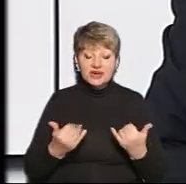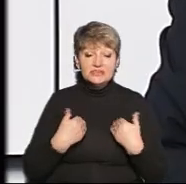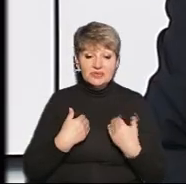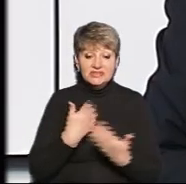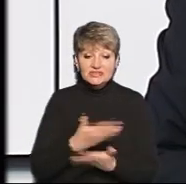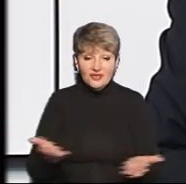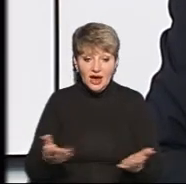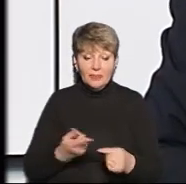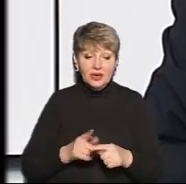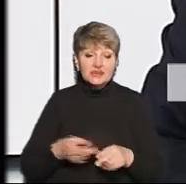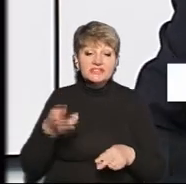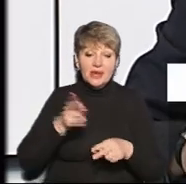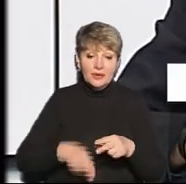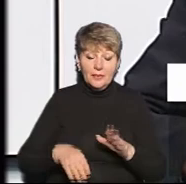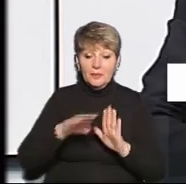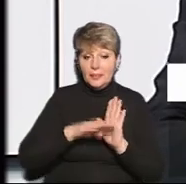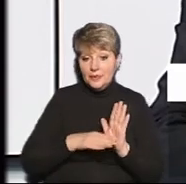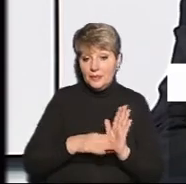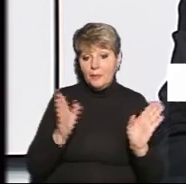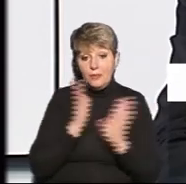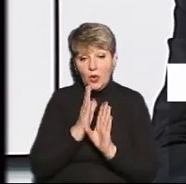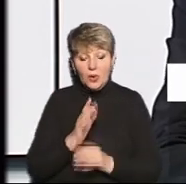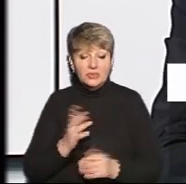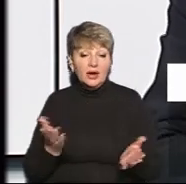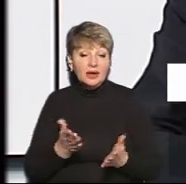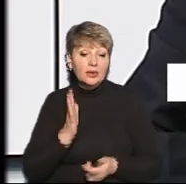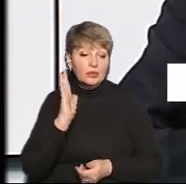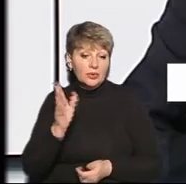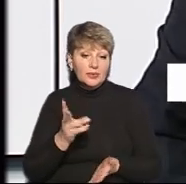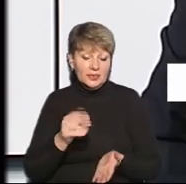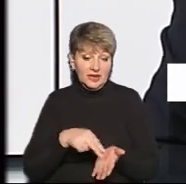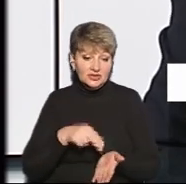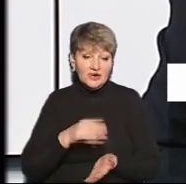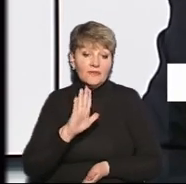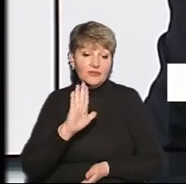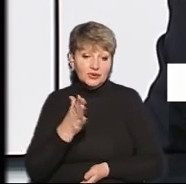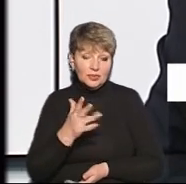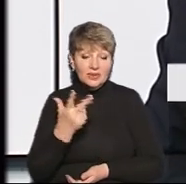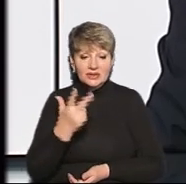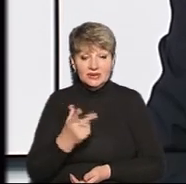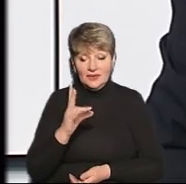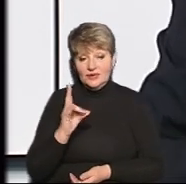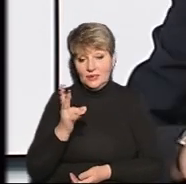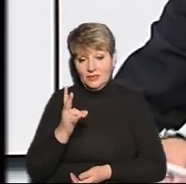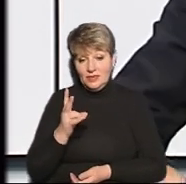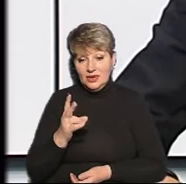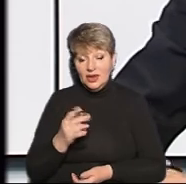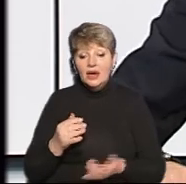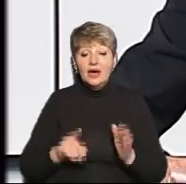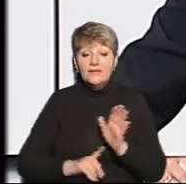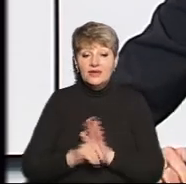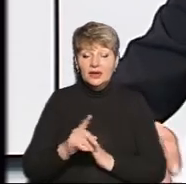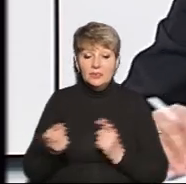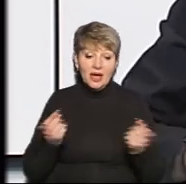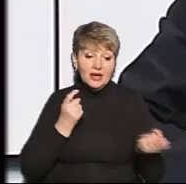вами прощаюся. Нашу програму завершує прогноз погоди, із якого дізнаємось, яким буде на Черкащині вівторок, 3 листопада. В етері Суспільного